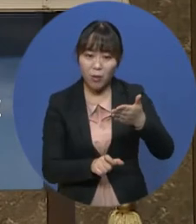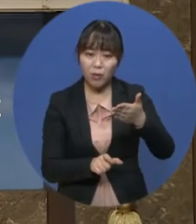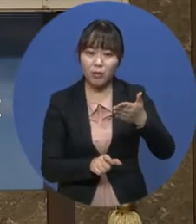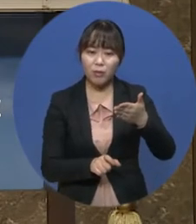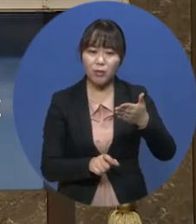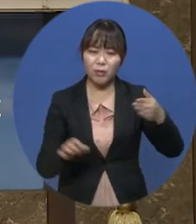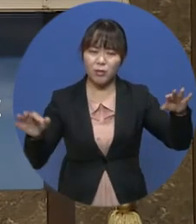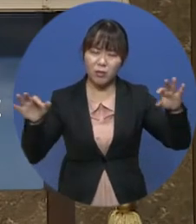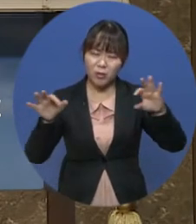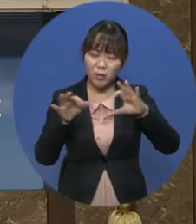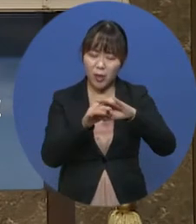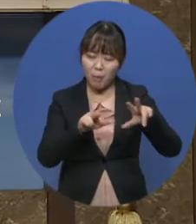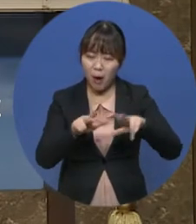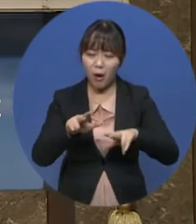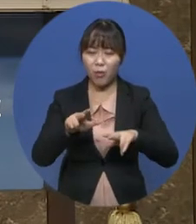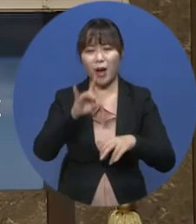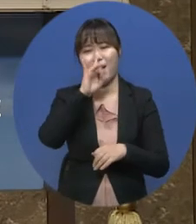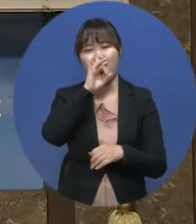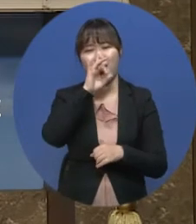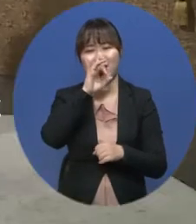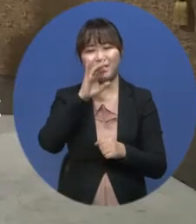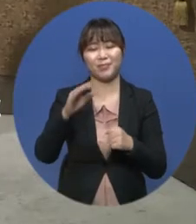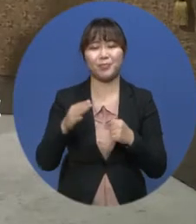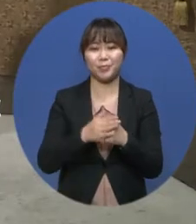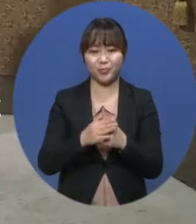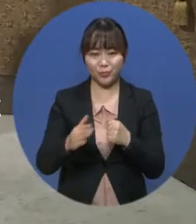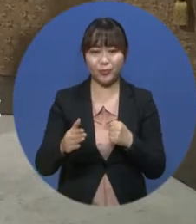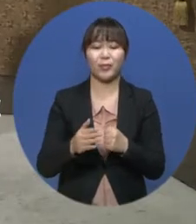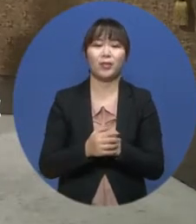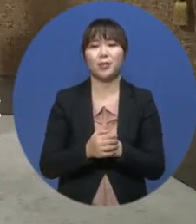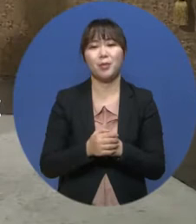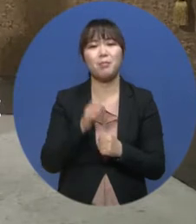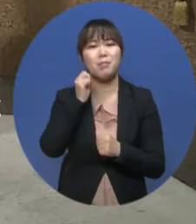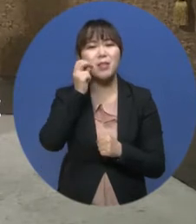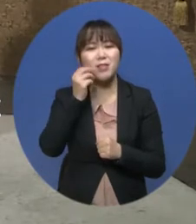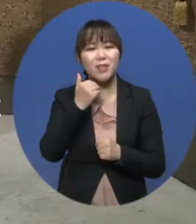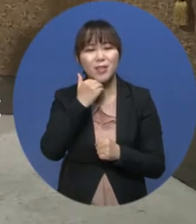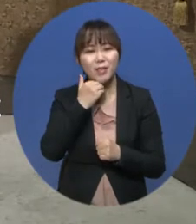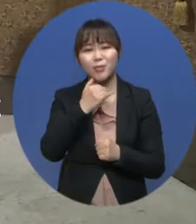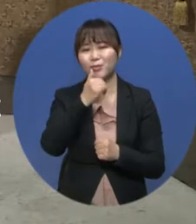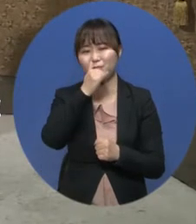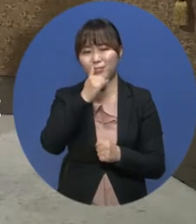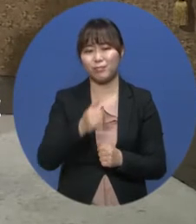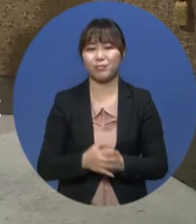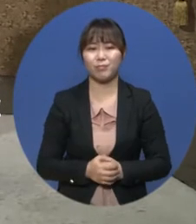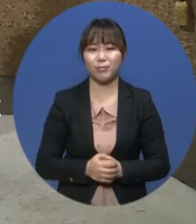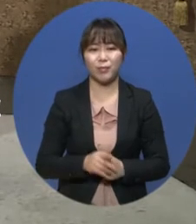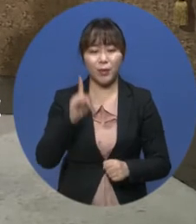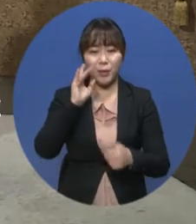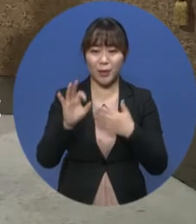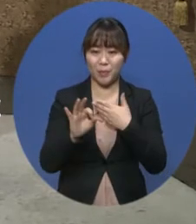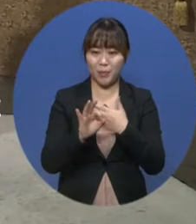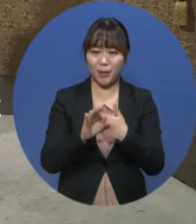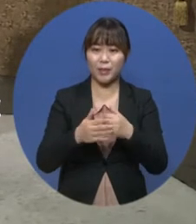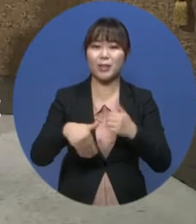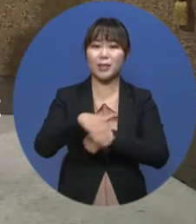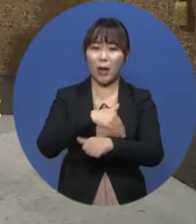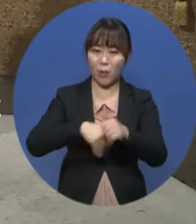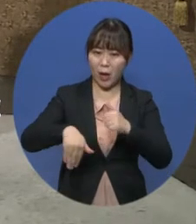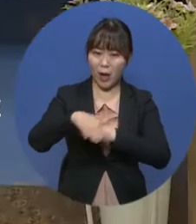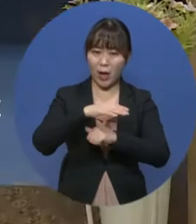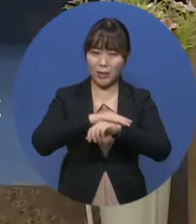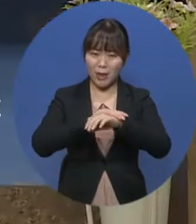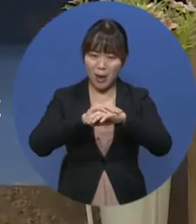이게 연결이 뭐 쭉 시대 지지 않기 때문에 예 몸매 떨기 다리 시키기도 하고 어 왜냐하면 이제 또 그 상황 적으로도